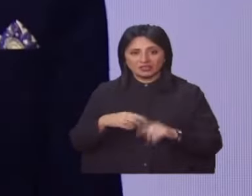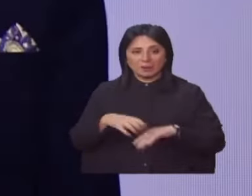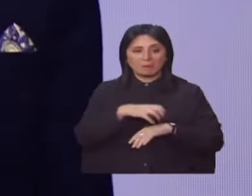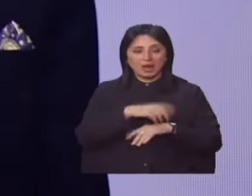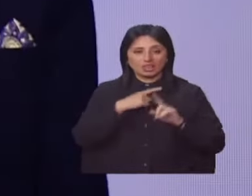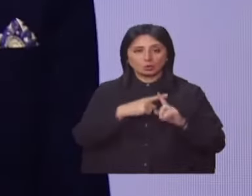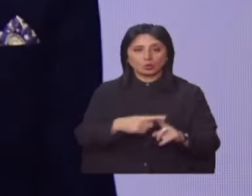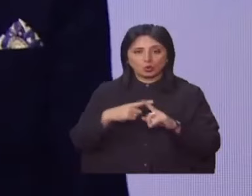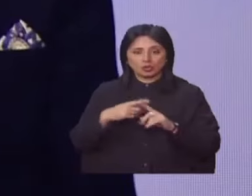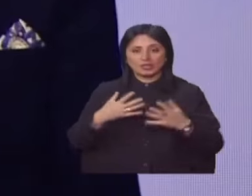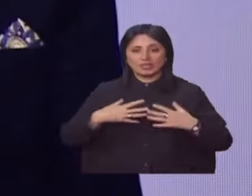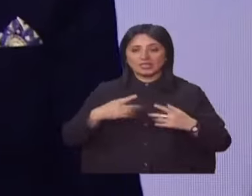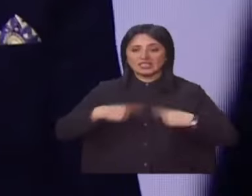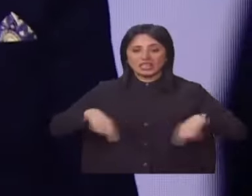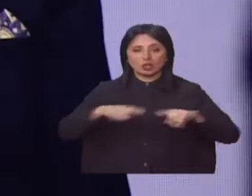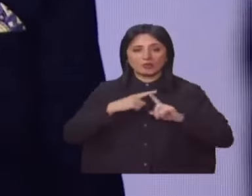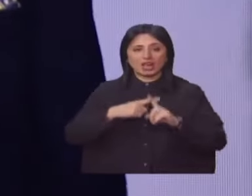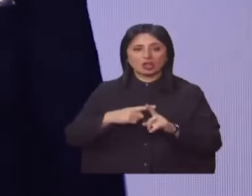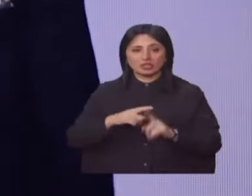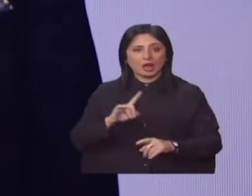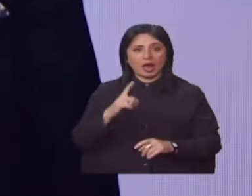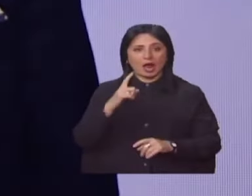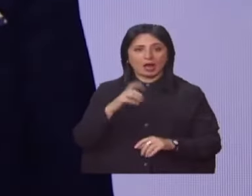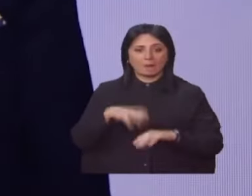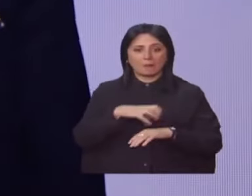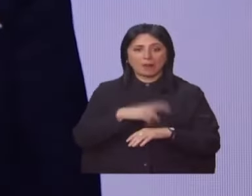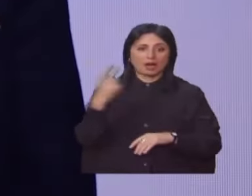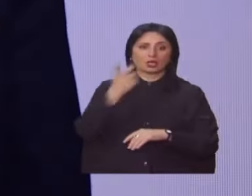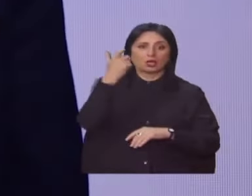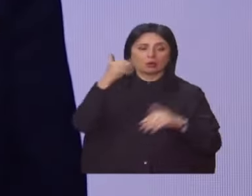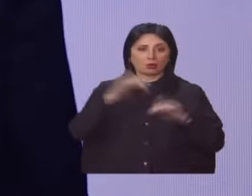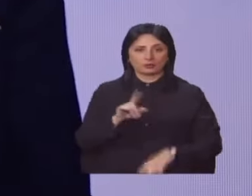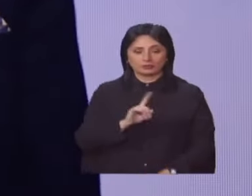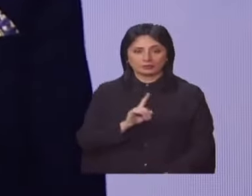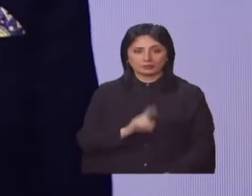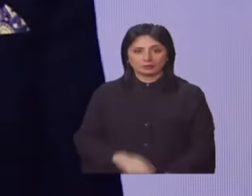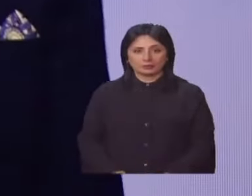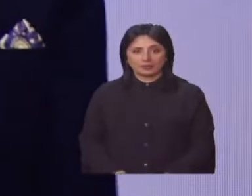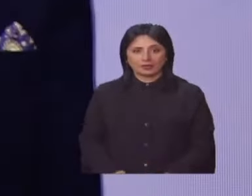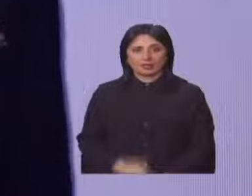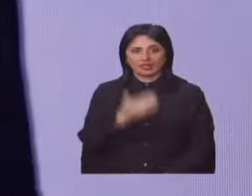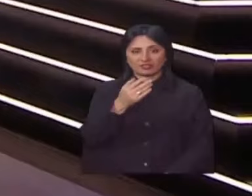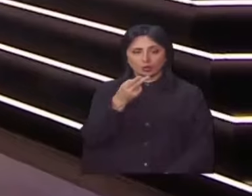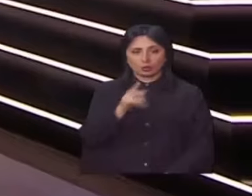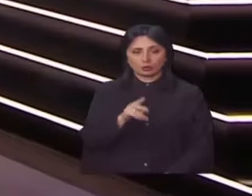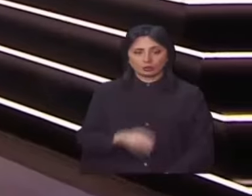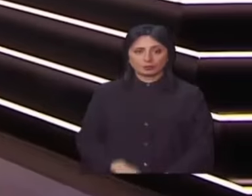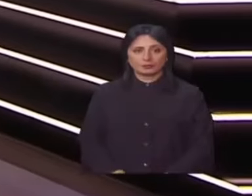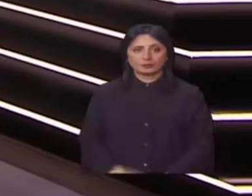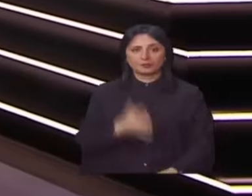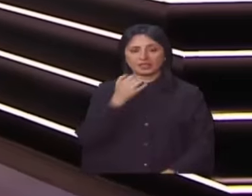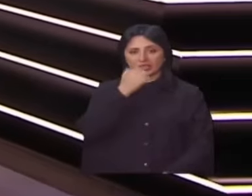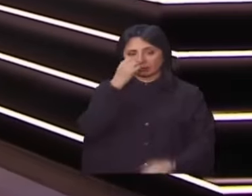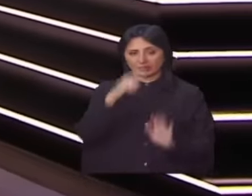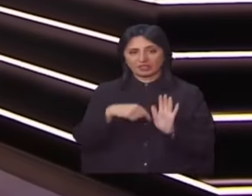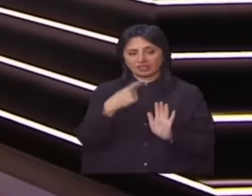პარტიულ კონსენსუს თუ საზოგადოებრივ კონსენსუს და არა ვთქვათ ერთ პარტიულ საკონსტიტუციო გადაწყვეტას? თქვენი ორი წუთი გასულა. დიდი მადლობა